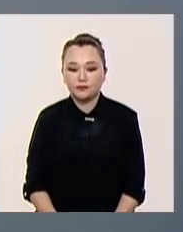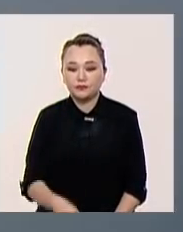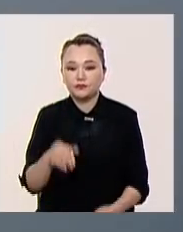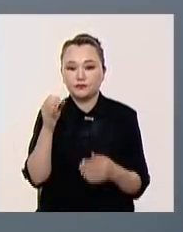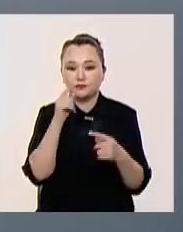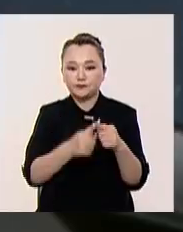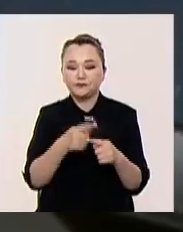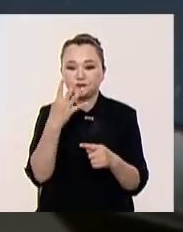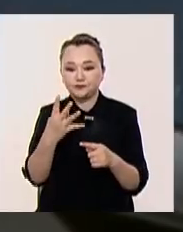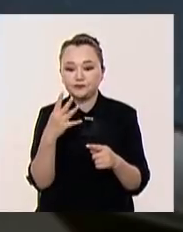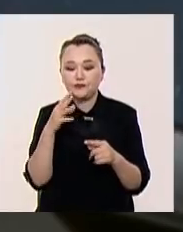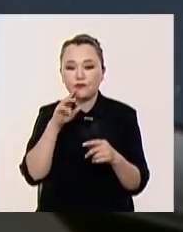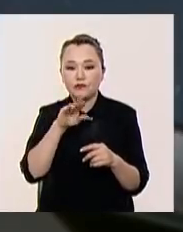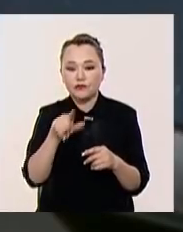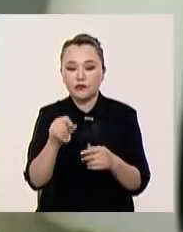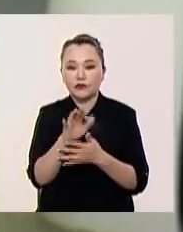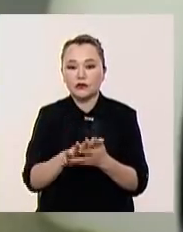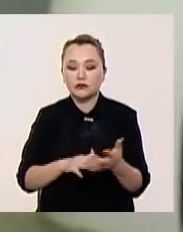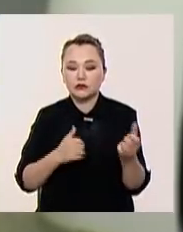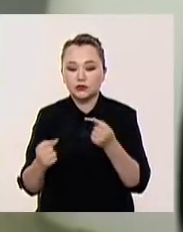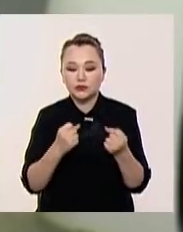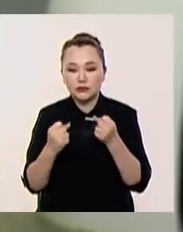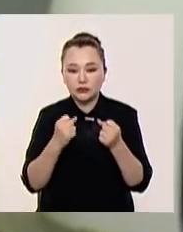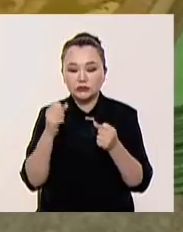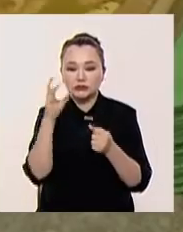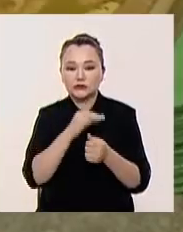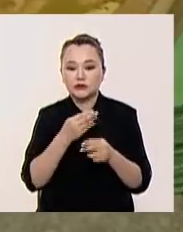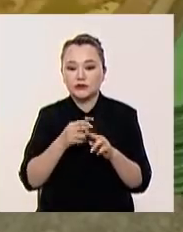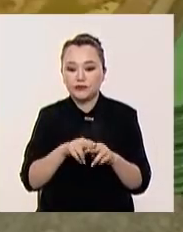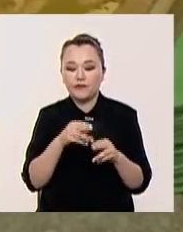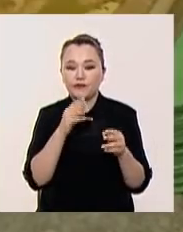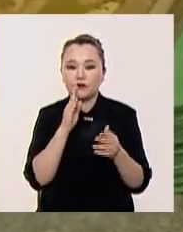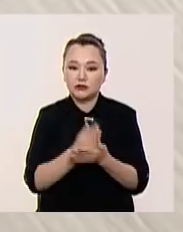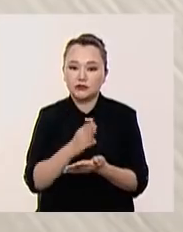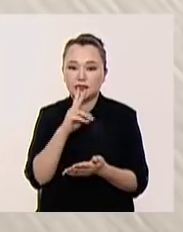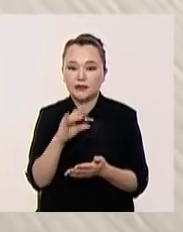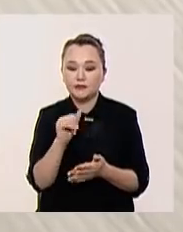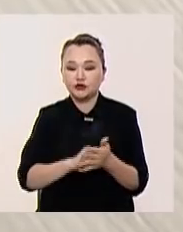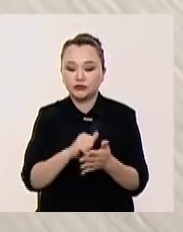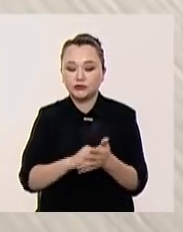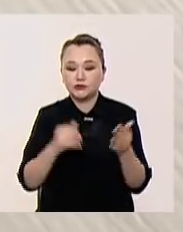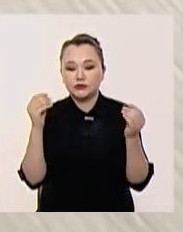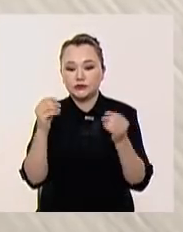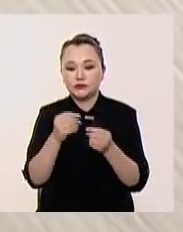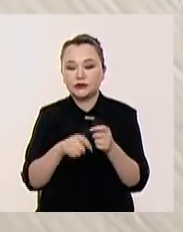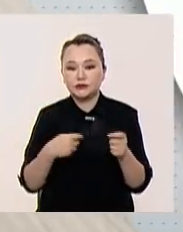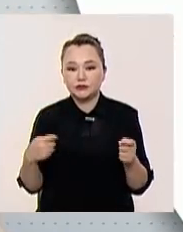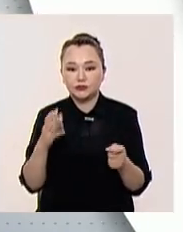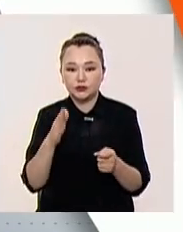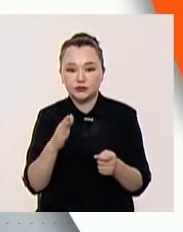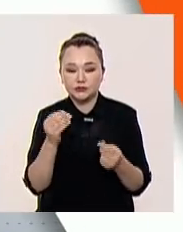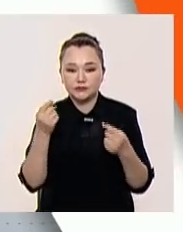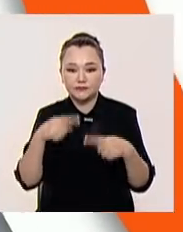Плюс 4 пункта. Тенге продолжает укрепляться. Есть ли для этого объективные причины? Замедлится ли инфляция?